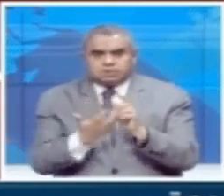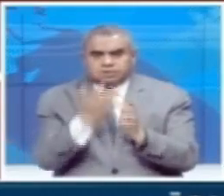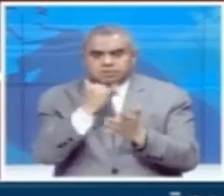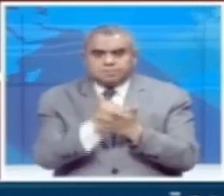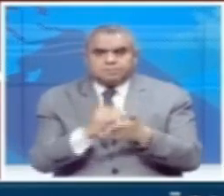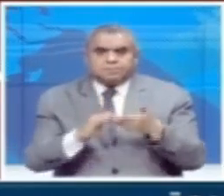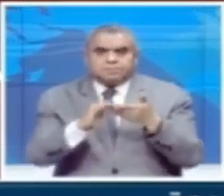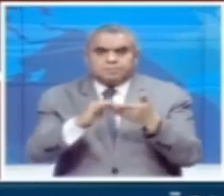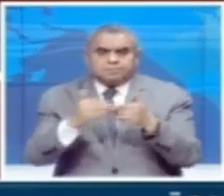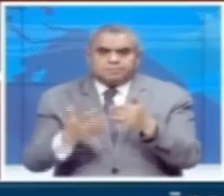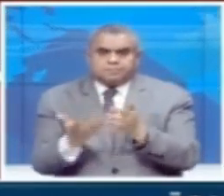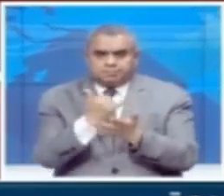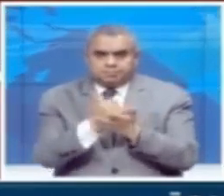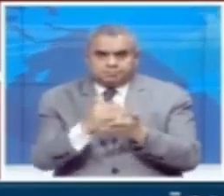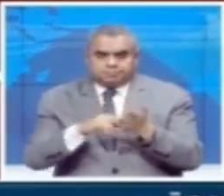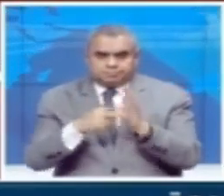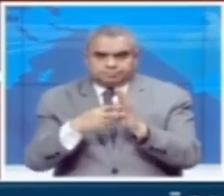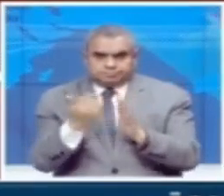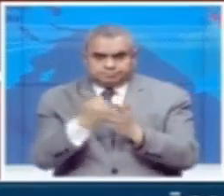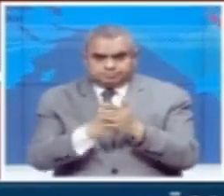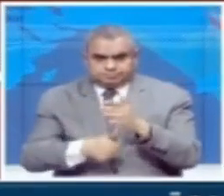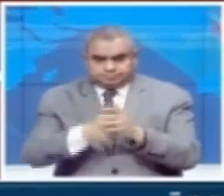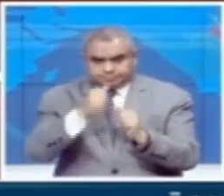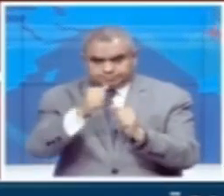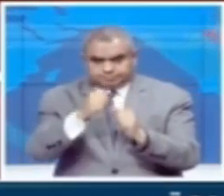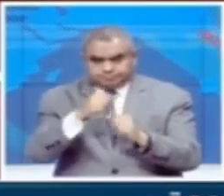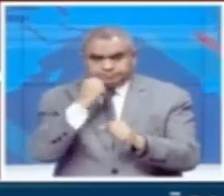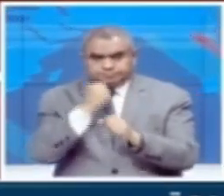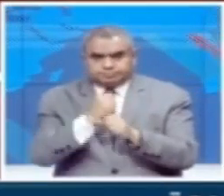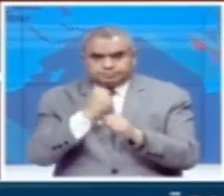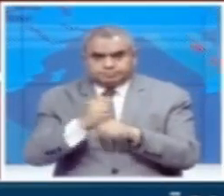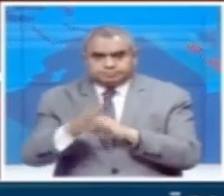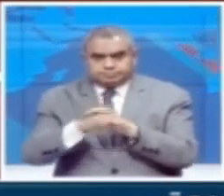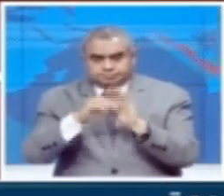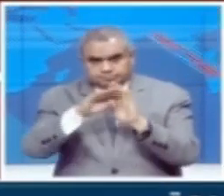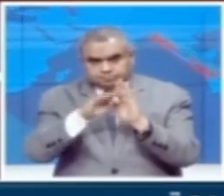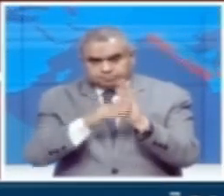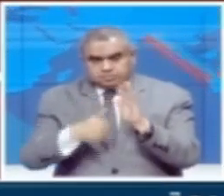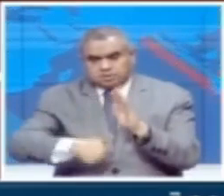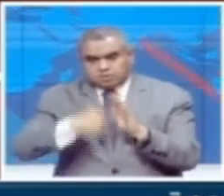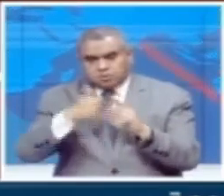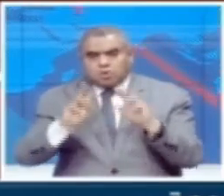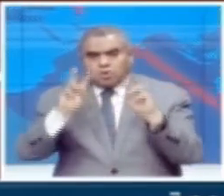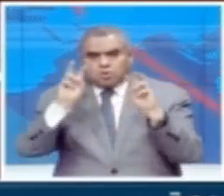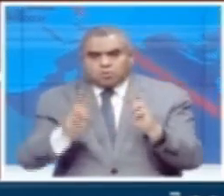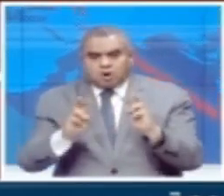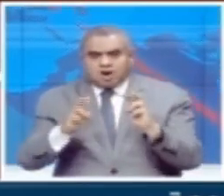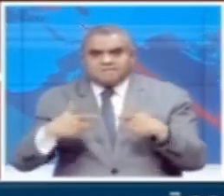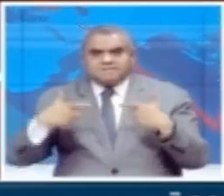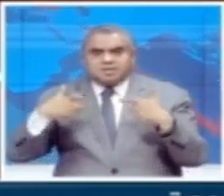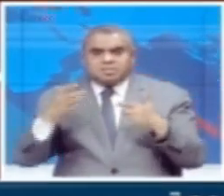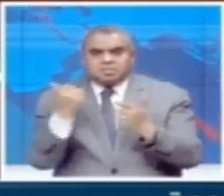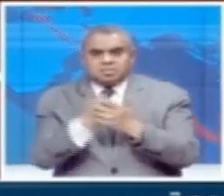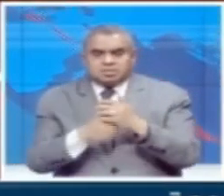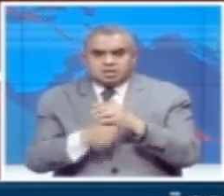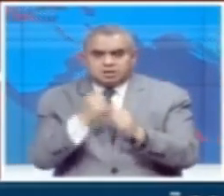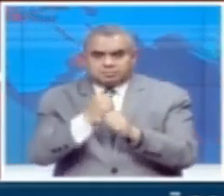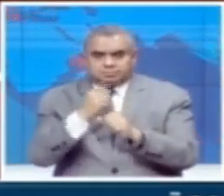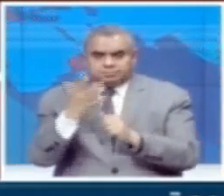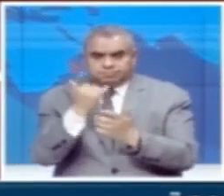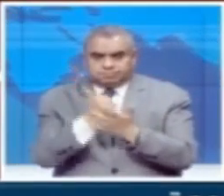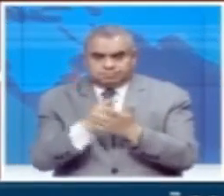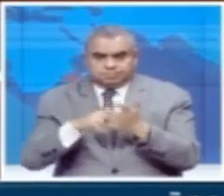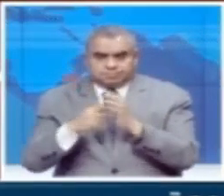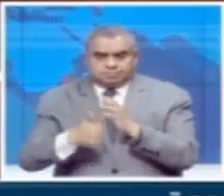الفلسطيني المدنيين في غزة، أهمية الوقف إطلاق النار، أهمية نفاذ المساعدات